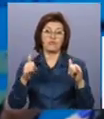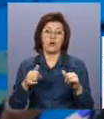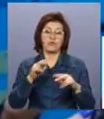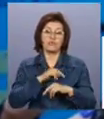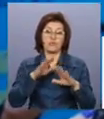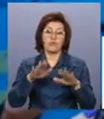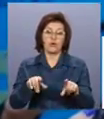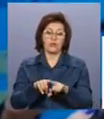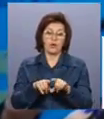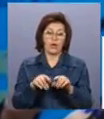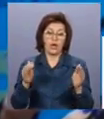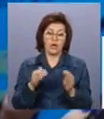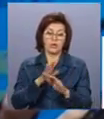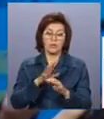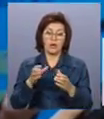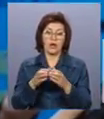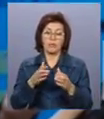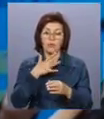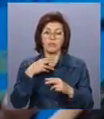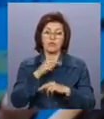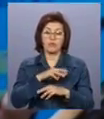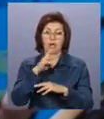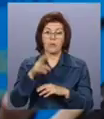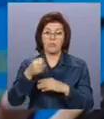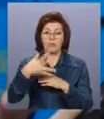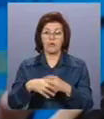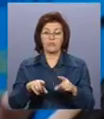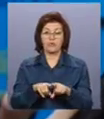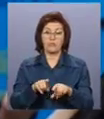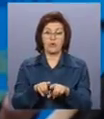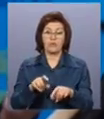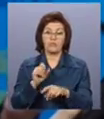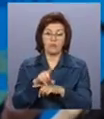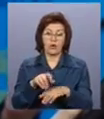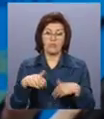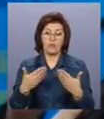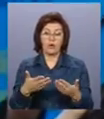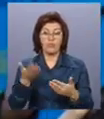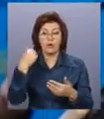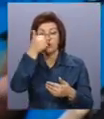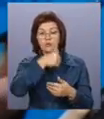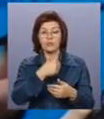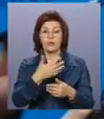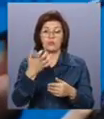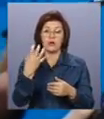жұмыс орындары аз емес. Компаниялар көбіне жұмыспен қамту орталықтарына жібереді тапсырыстарын. Мысалы, өткен жылы олар